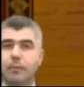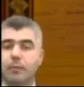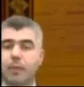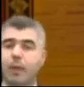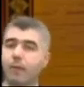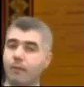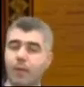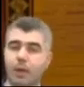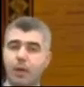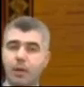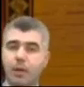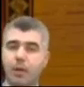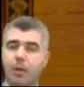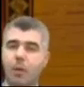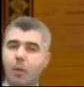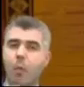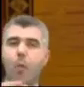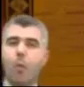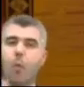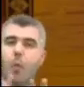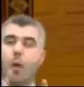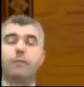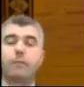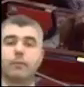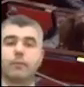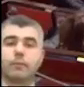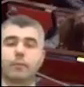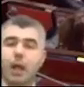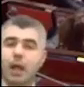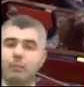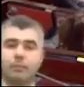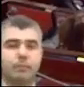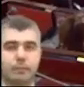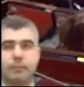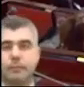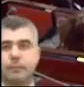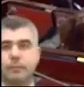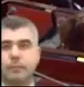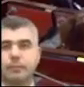يجب أن يكون هناك وقف لإطلاق النار في غزة.